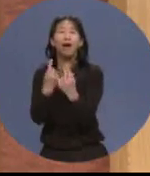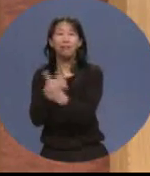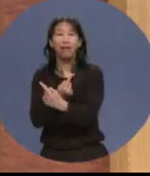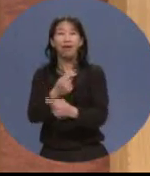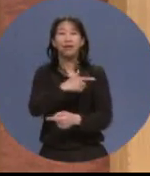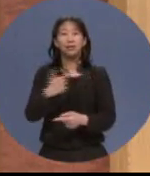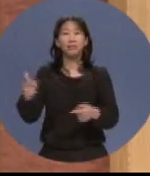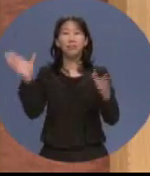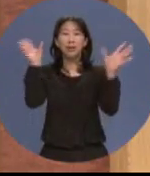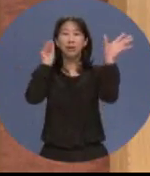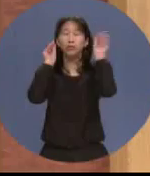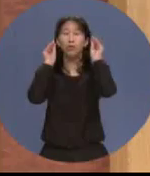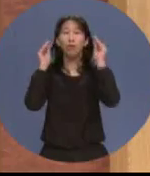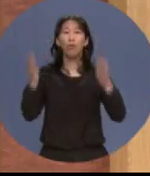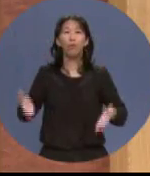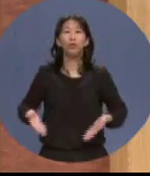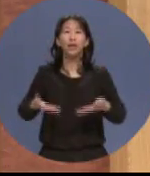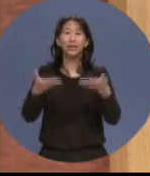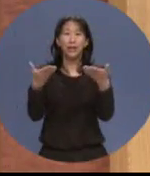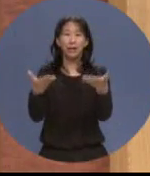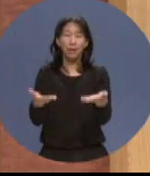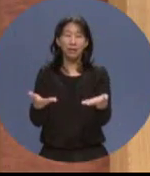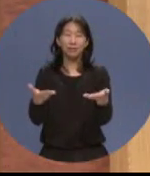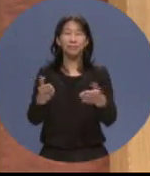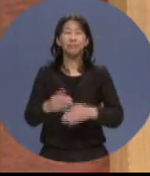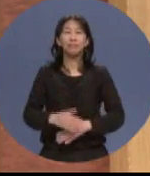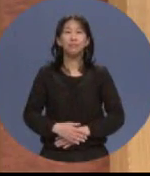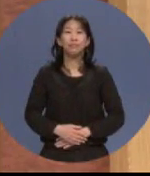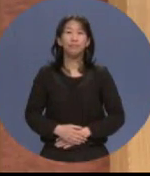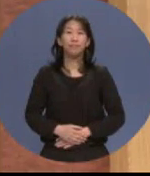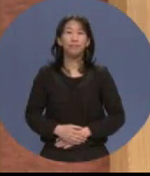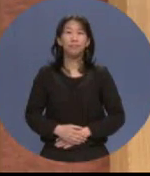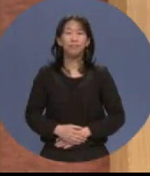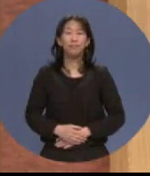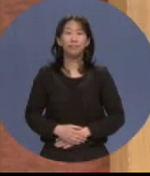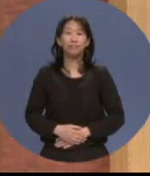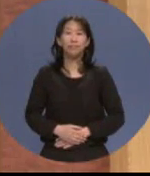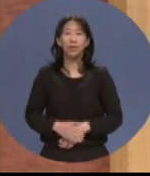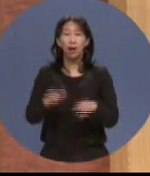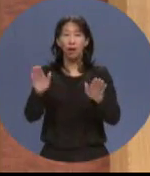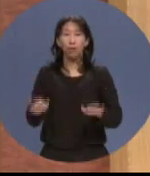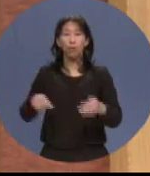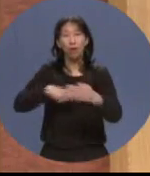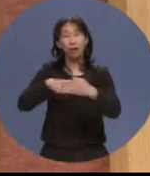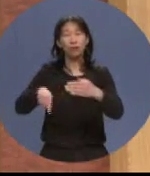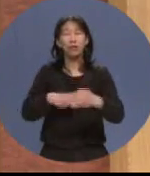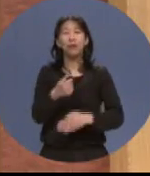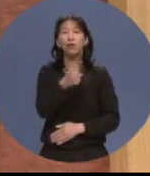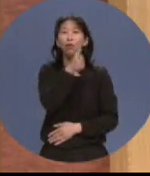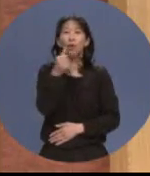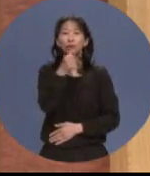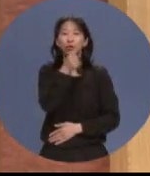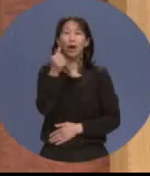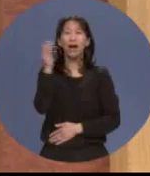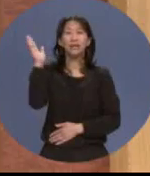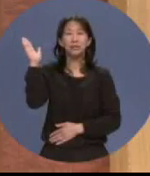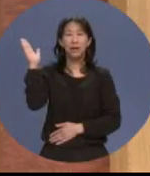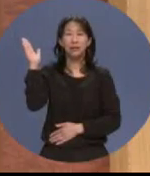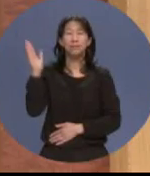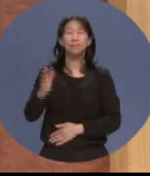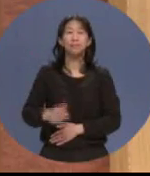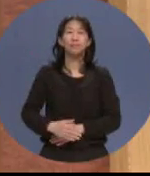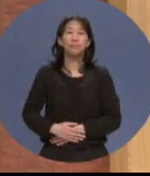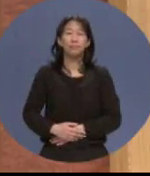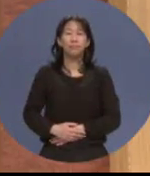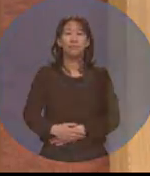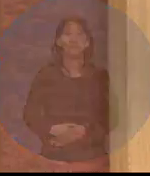新して、さまざまな情報をお届けしています。それでは今回の内容をご紹介します